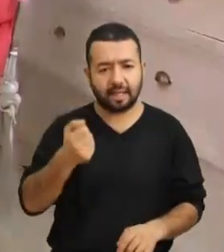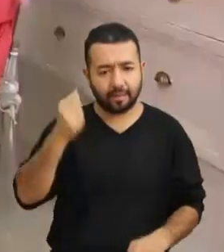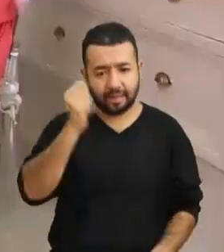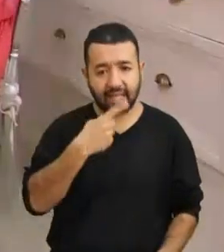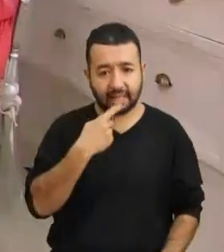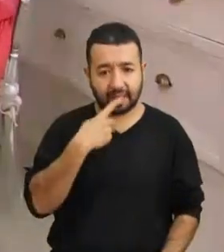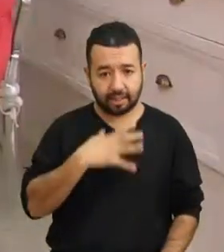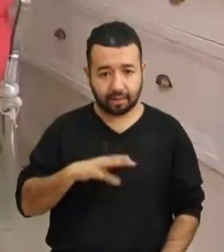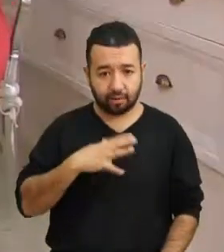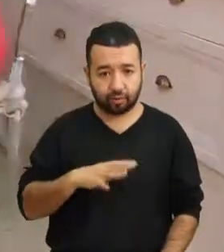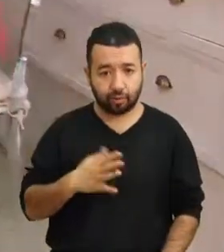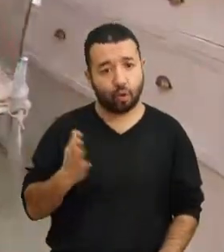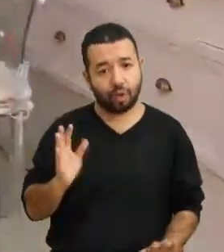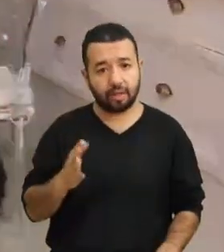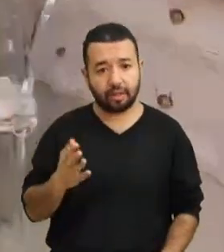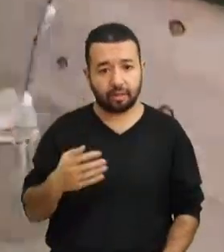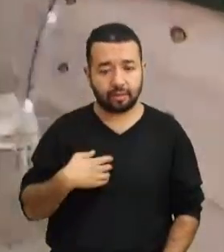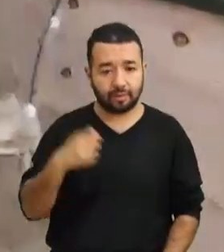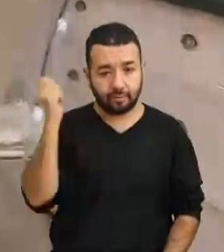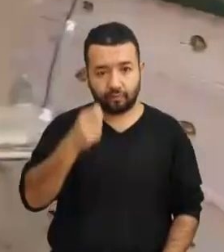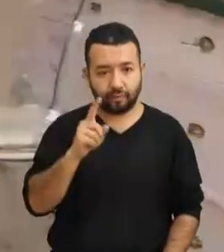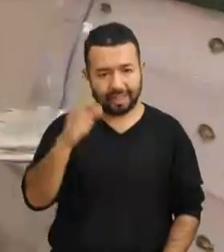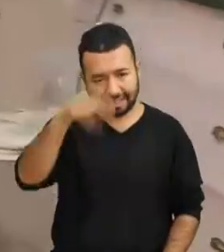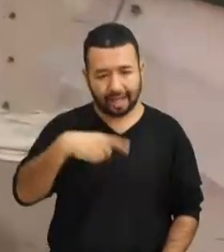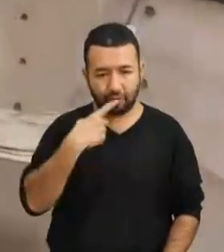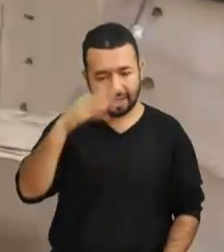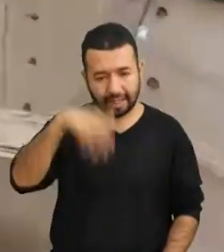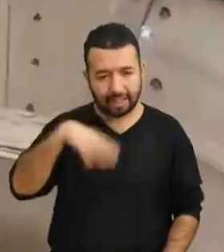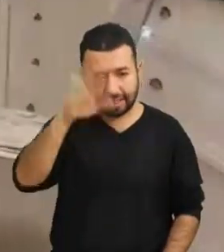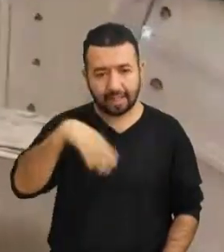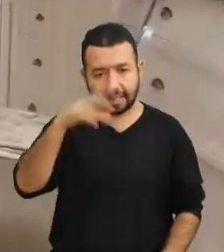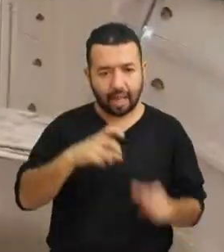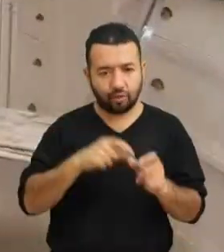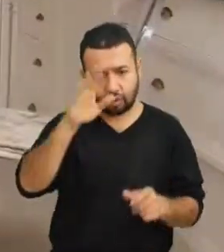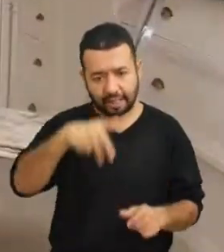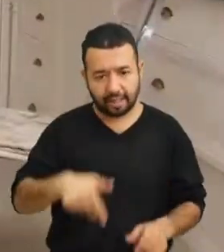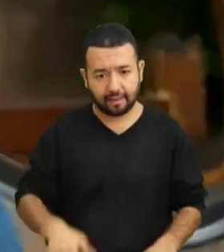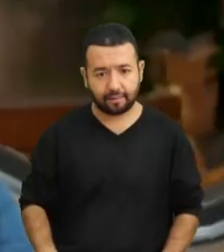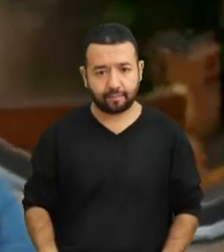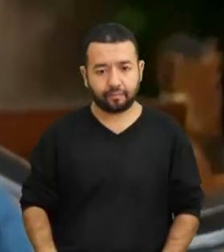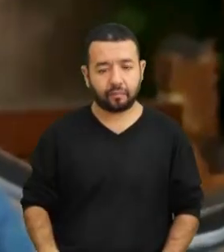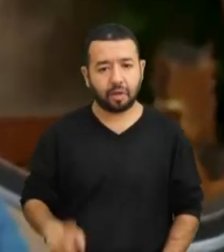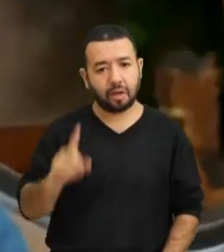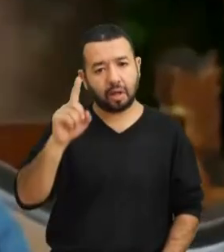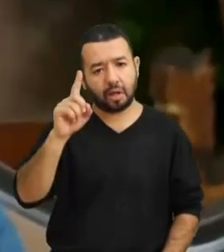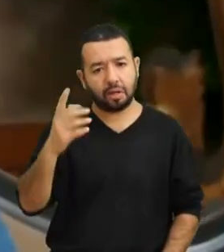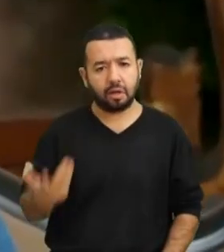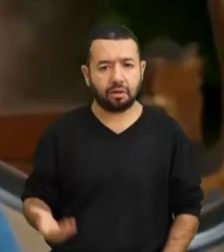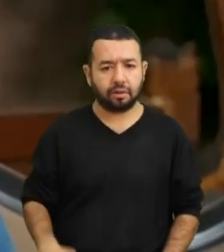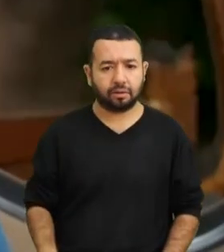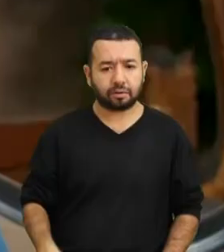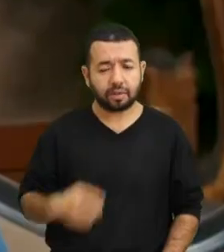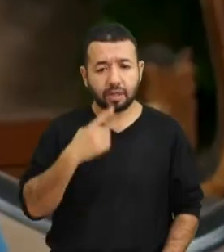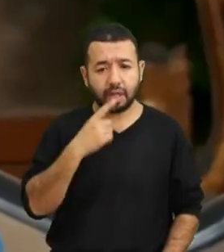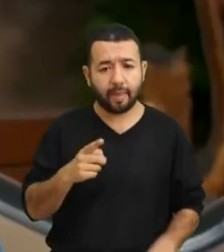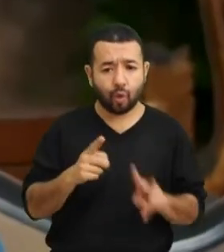müzakerenin tadına baktın o kadar. Yani hiç cacık falan yok. Şükrü gel. Gel lan gel Şükrü gel. Allah Allah.